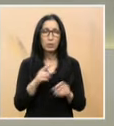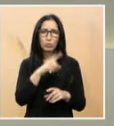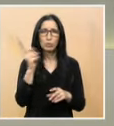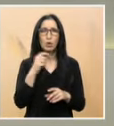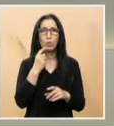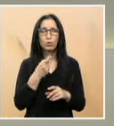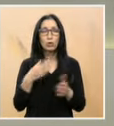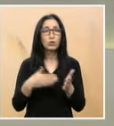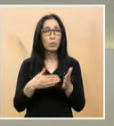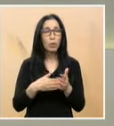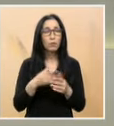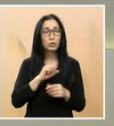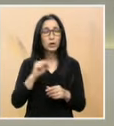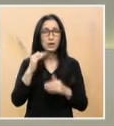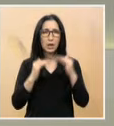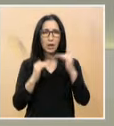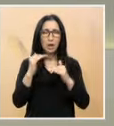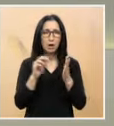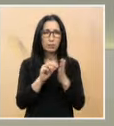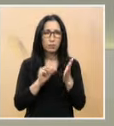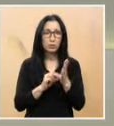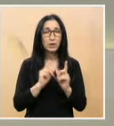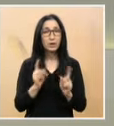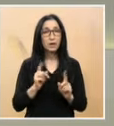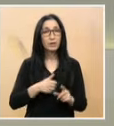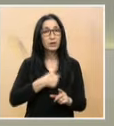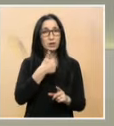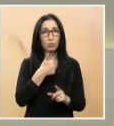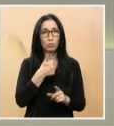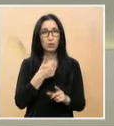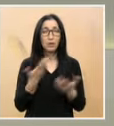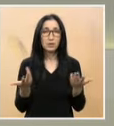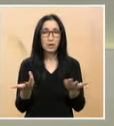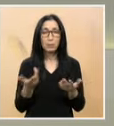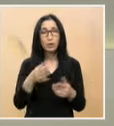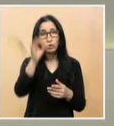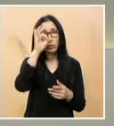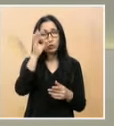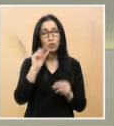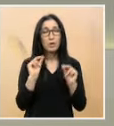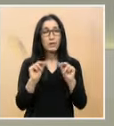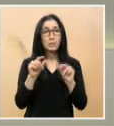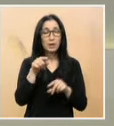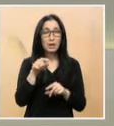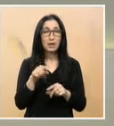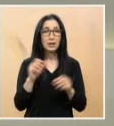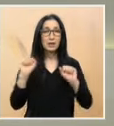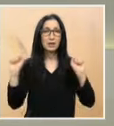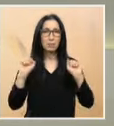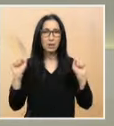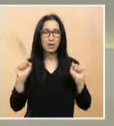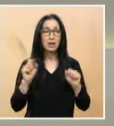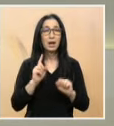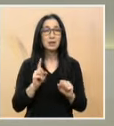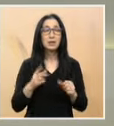Действително 100 годишнина е повод и за равносметка, но трябва и да се гордеем все пак, че са ученици, възпитаници на тази